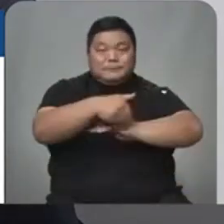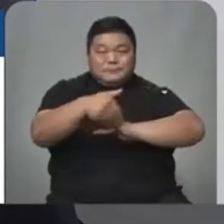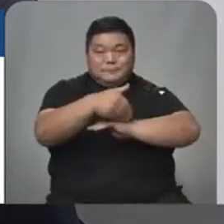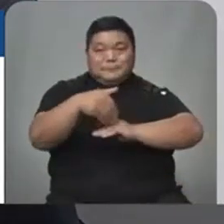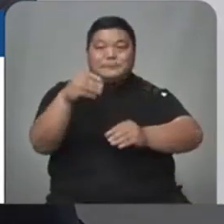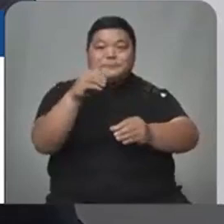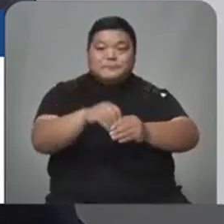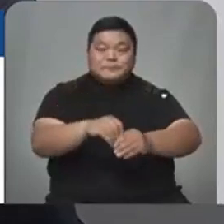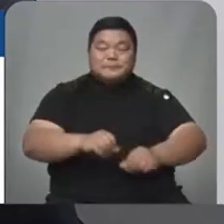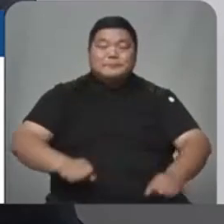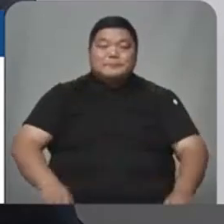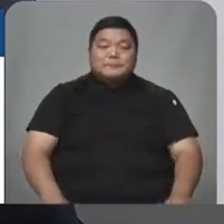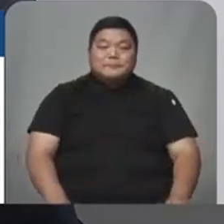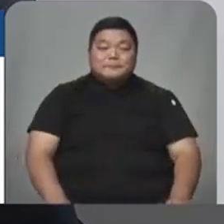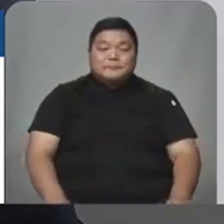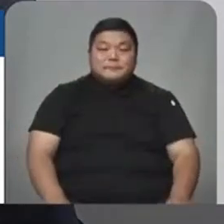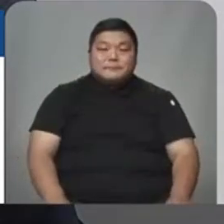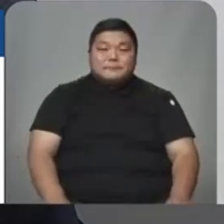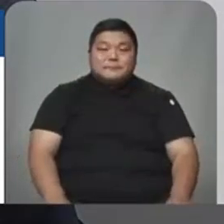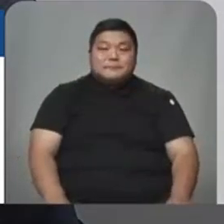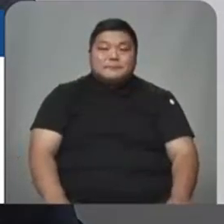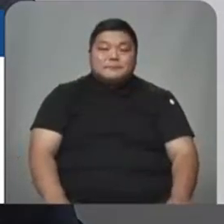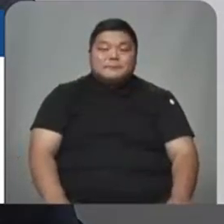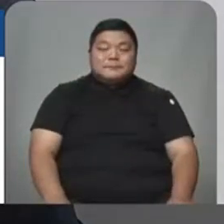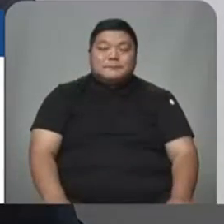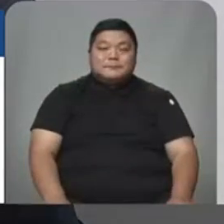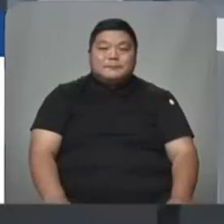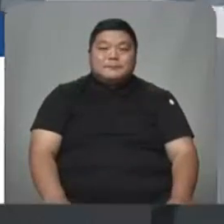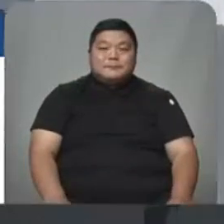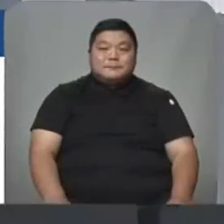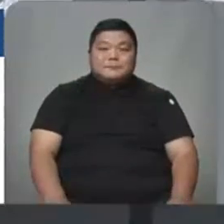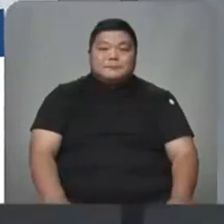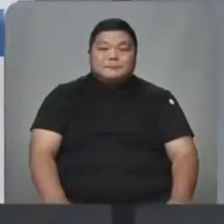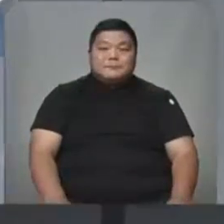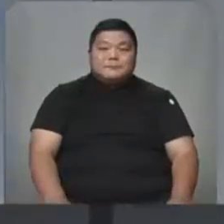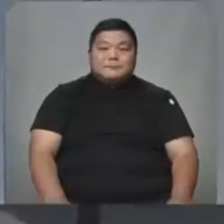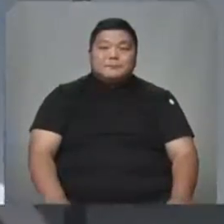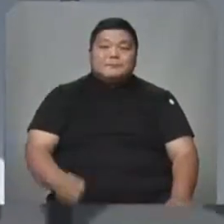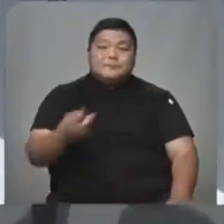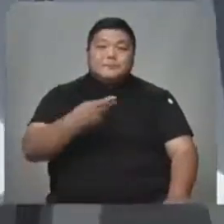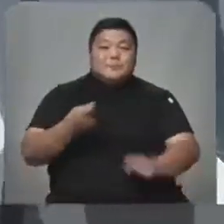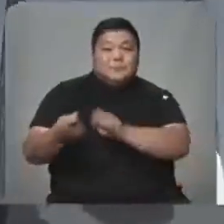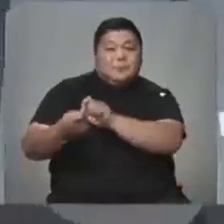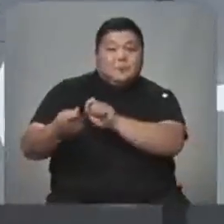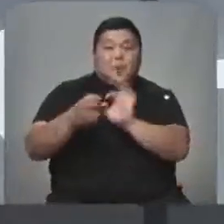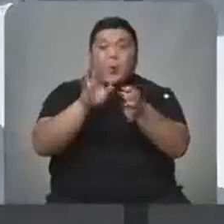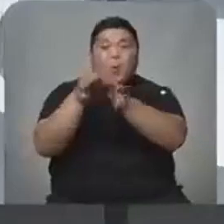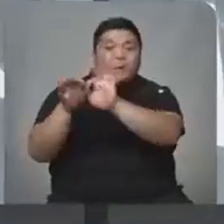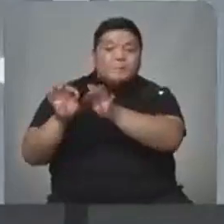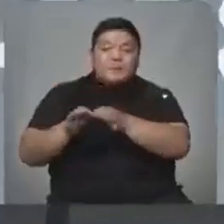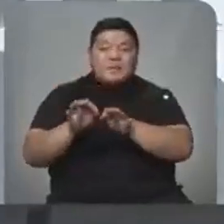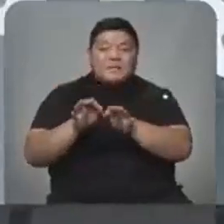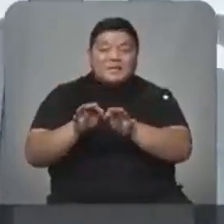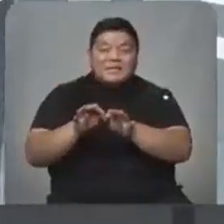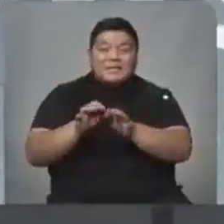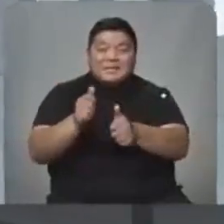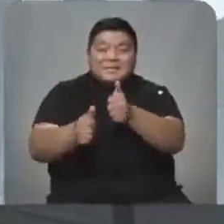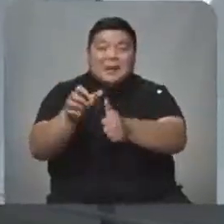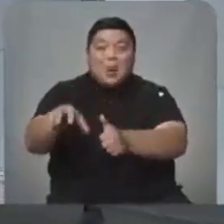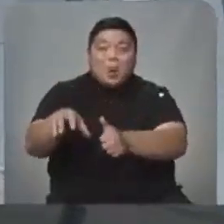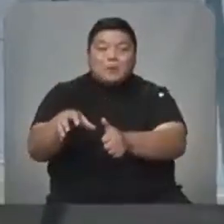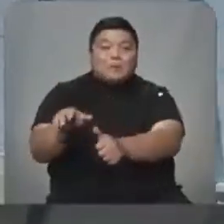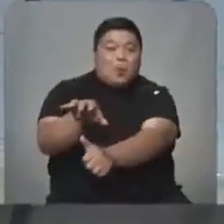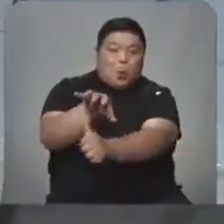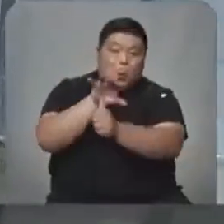수 있는 그런 형태로 저희가 가변형으로 계획하고 있습니다. 2028 동계올림픽 경기장도 일부